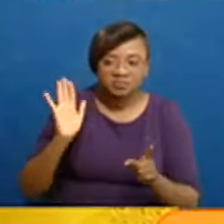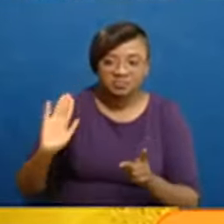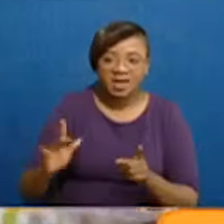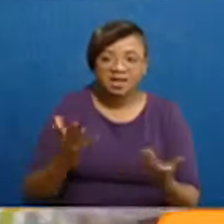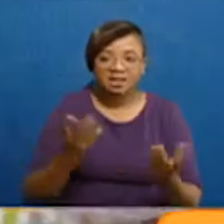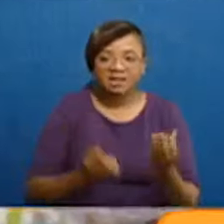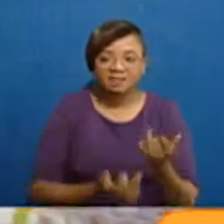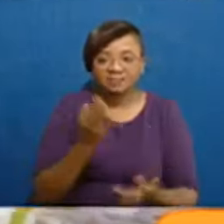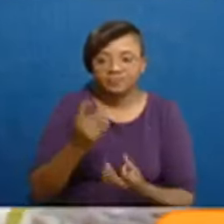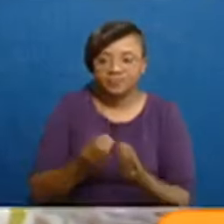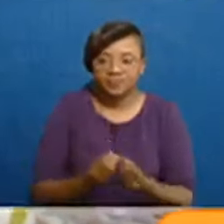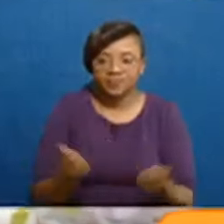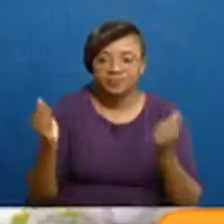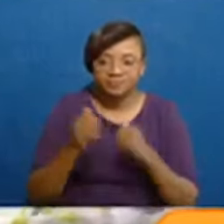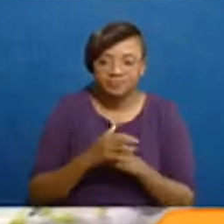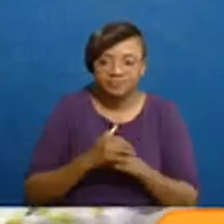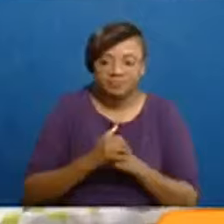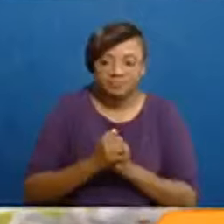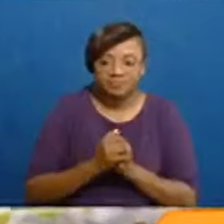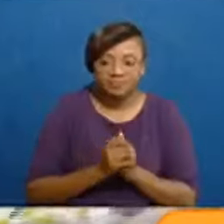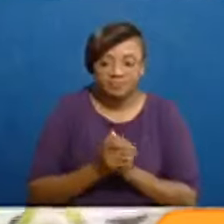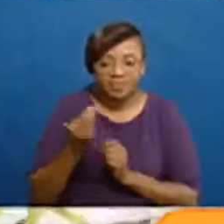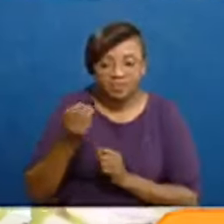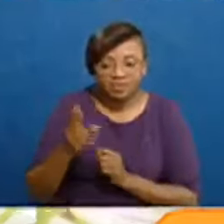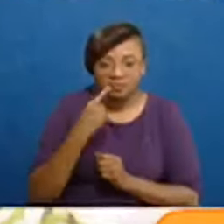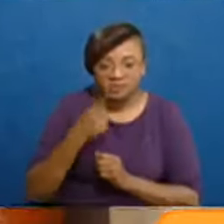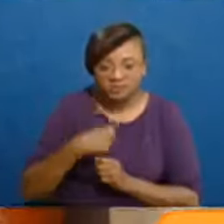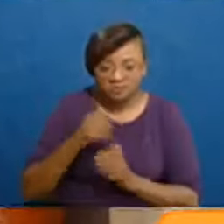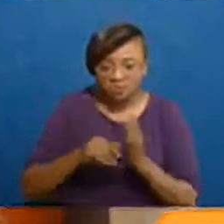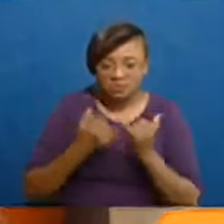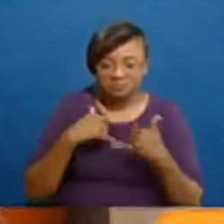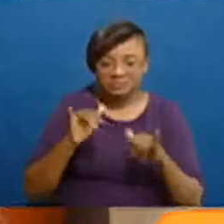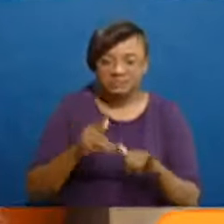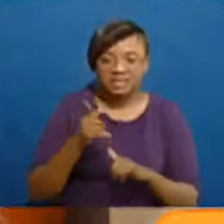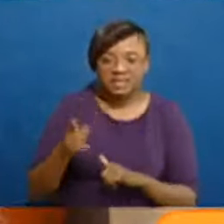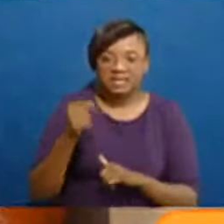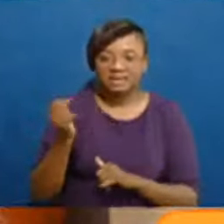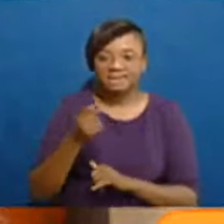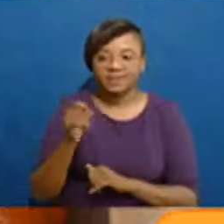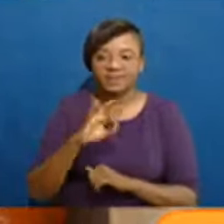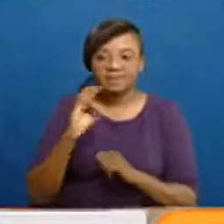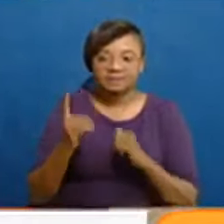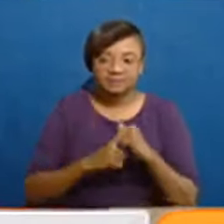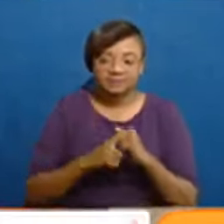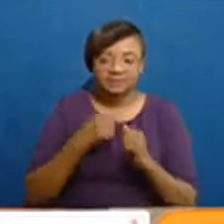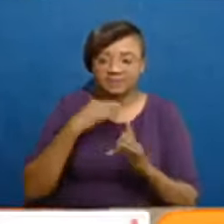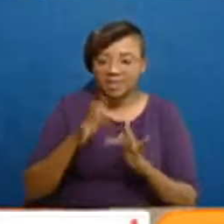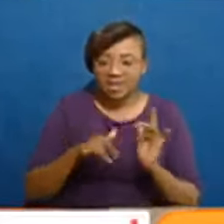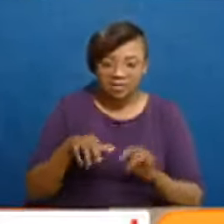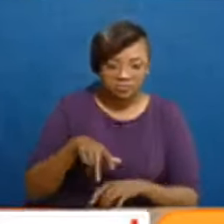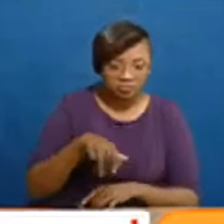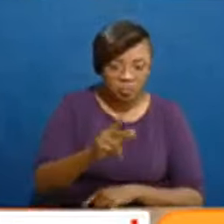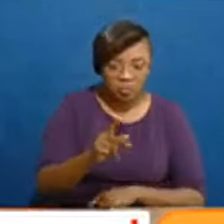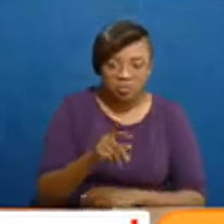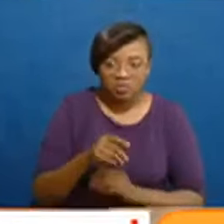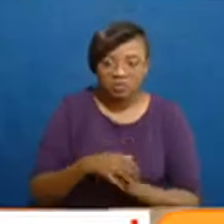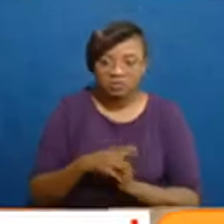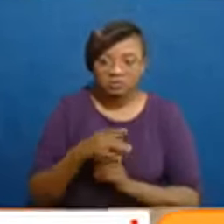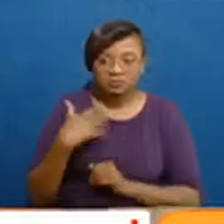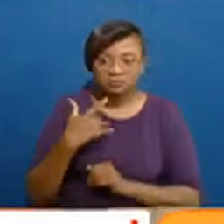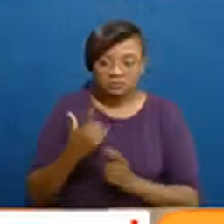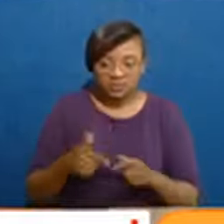kuteketezwa. Nimeambiwa na daktari nitakaa hivi kwa muda wa miezi 6. Siwezi tembea, siwezi kanyaga chini. Nimekuwa najitegemea